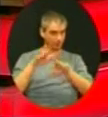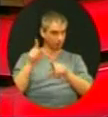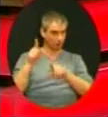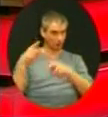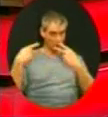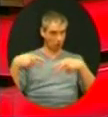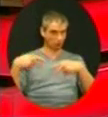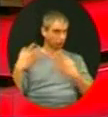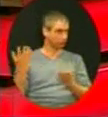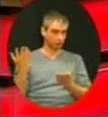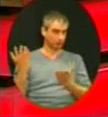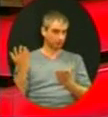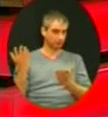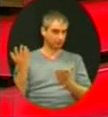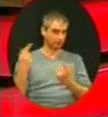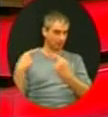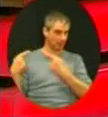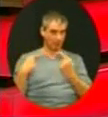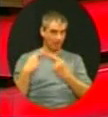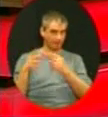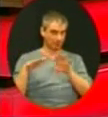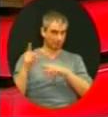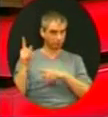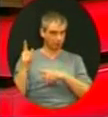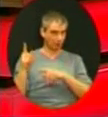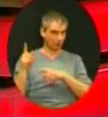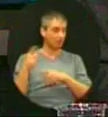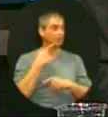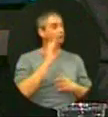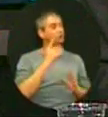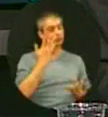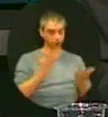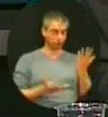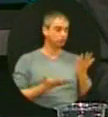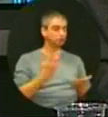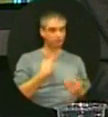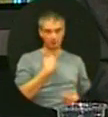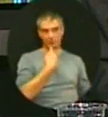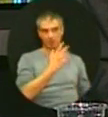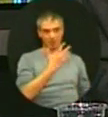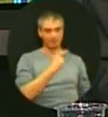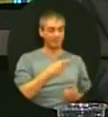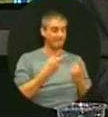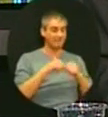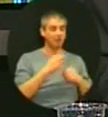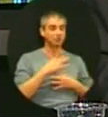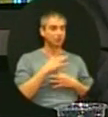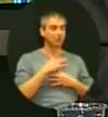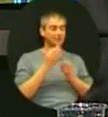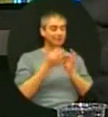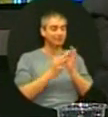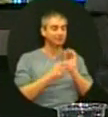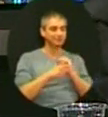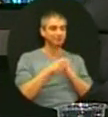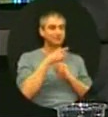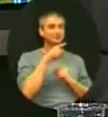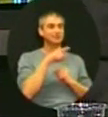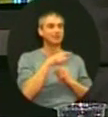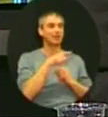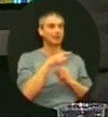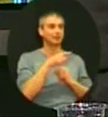הם חוששים מלאמת את הממשלה? יש שוני. יש שוני בין הוועדות, אני אסביר גם לא, כי הוועדה שלי באופן ספציפי, היא